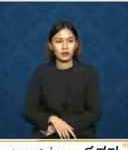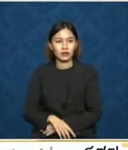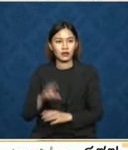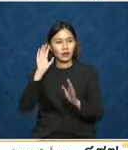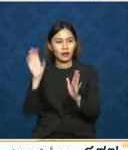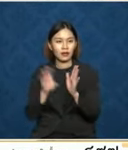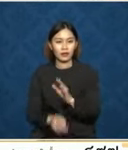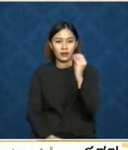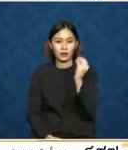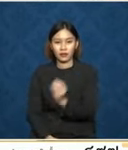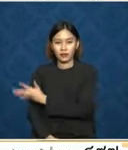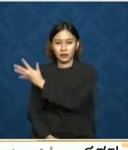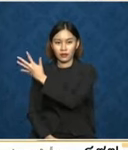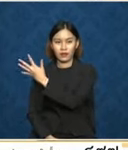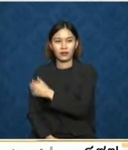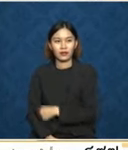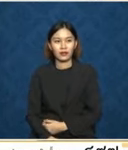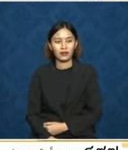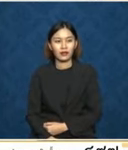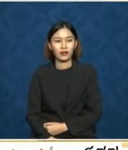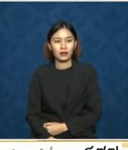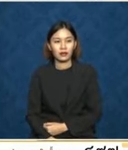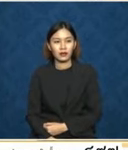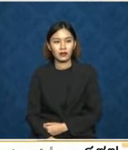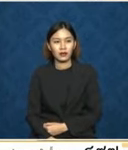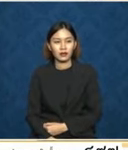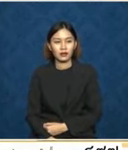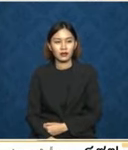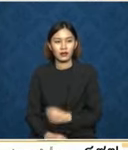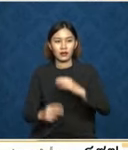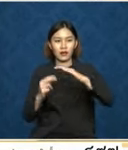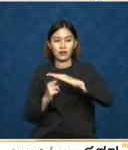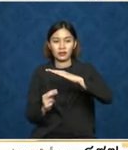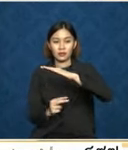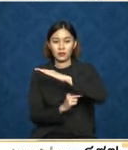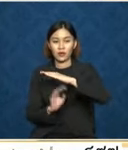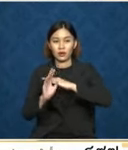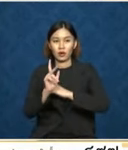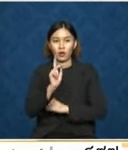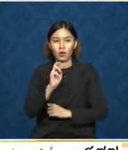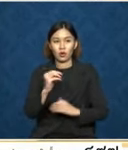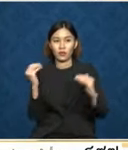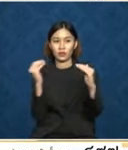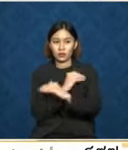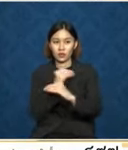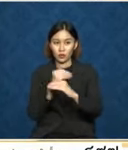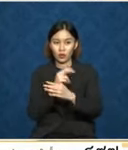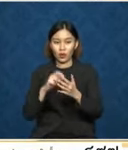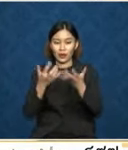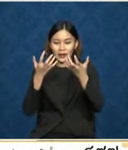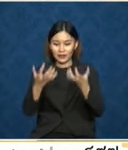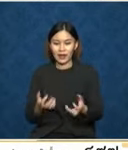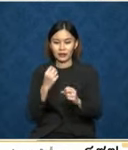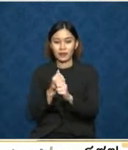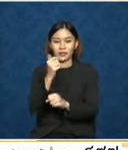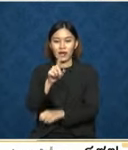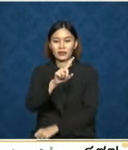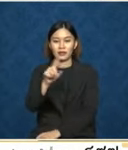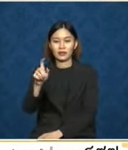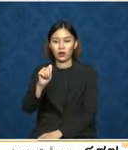ครับซึ่งตามข้อเท็จจริงสปนของสะพานของกรมทางหลวงสามารถรับน้ำหนักได้เกิน 100